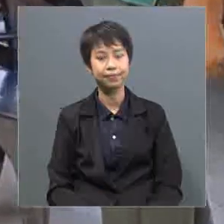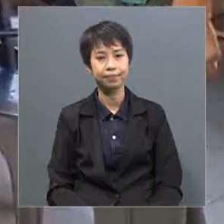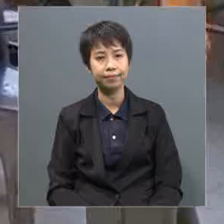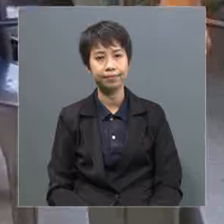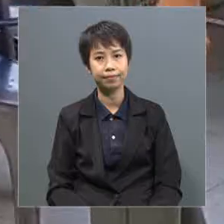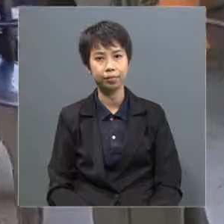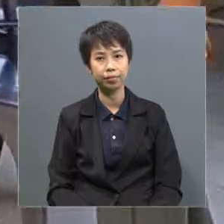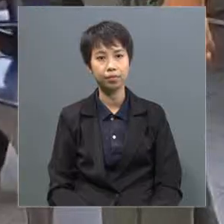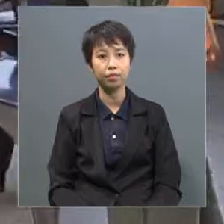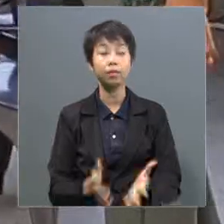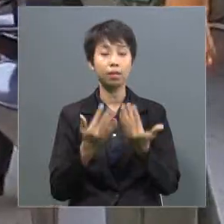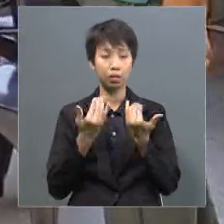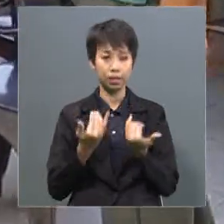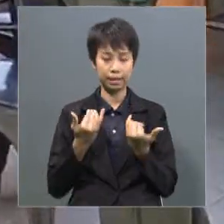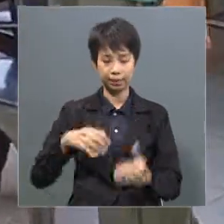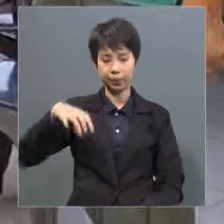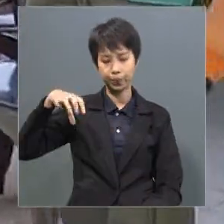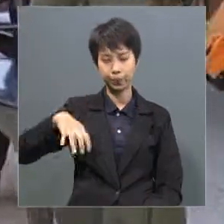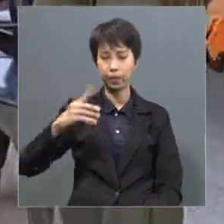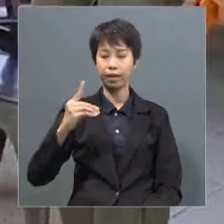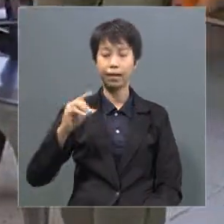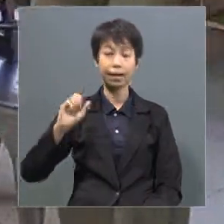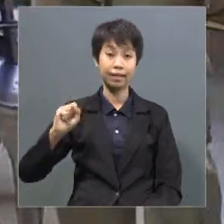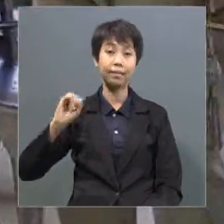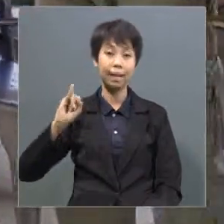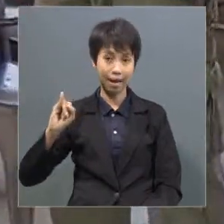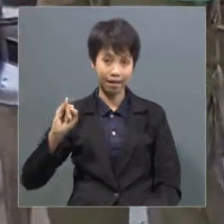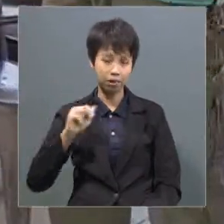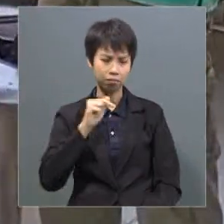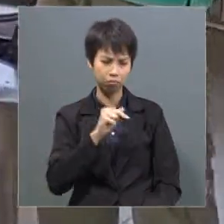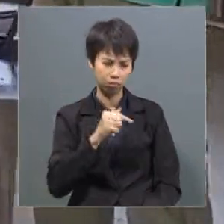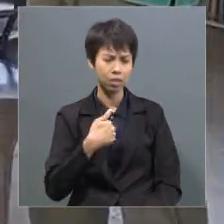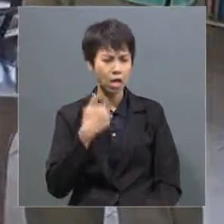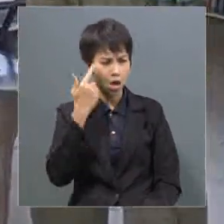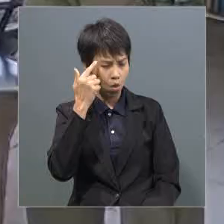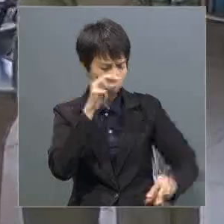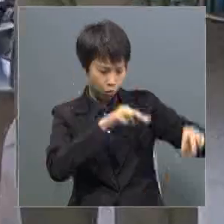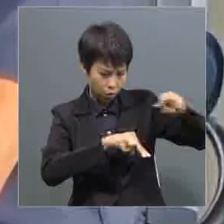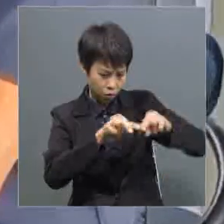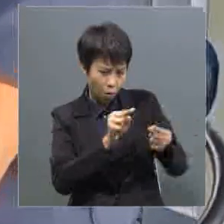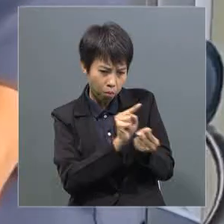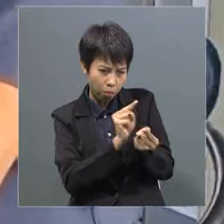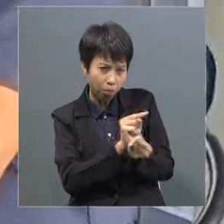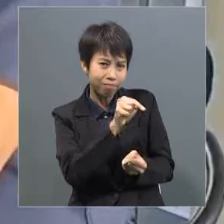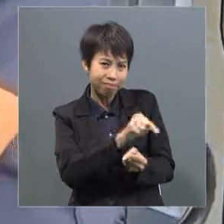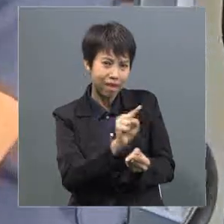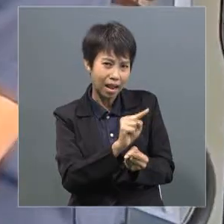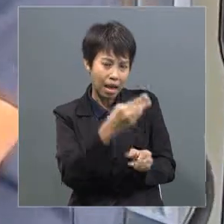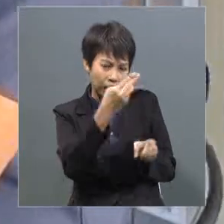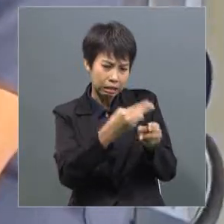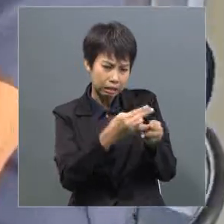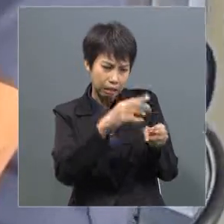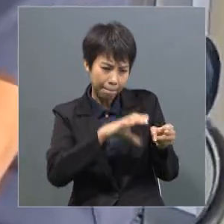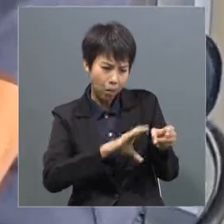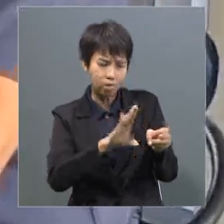สำหรับคดีนี้ค่ะ DSI ตรวจสอบพบว่าโกฟุกกับพวกร่วมกันปลอมชื่อบริษัทคู่ค้าในเมียนมาซึ่งไม่มีอยู่จริงนะคะแล้ว